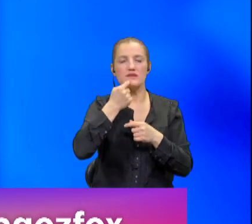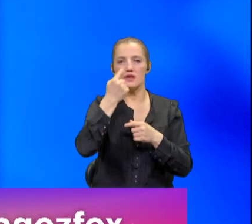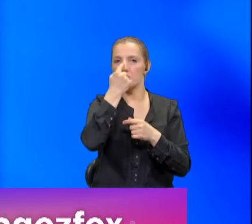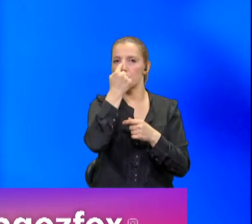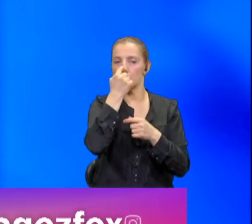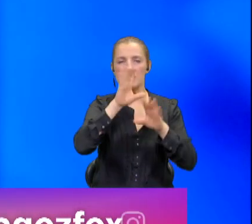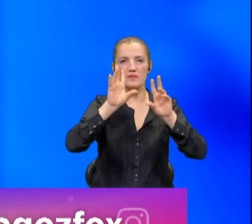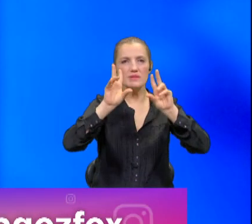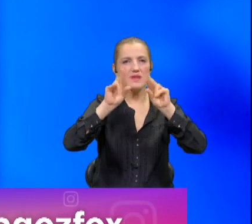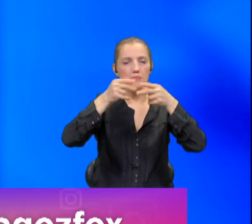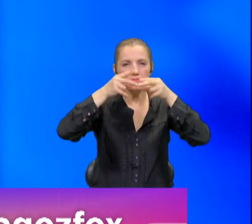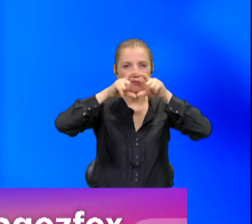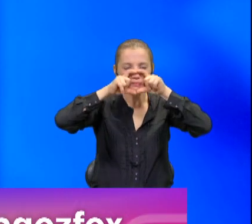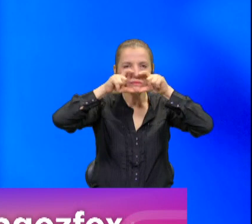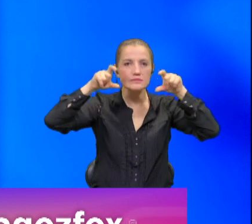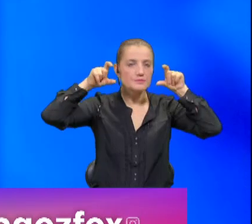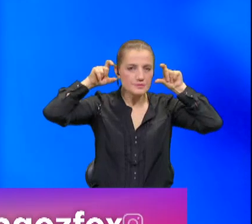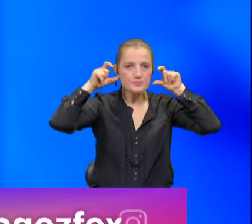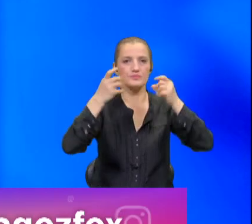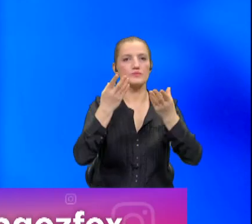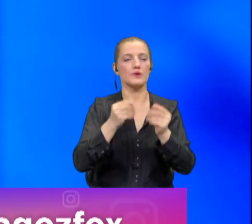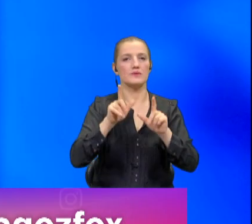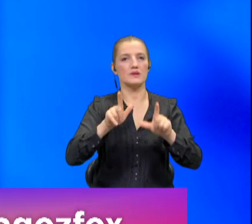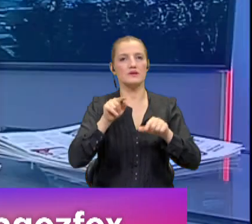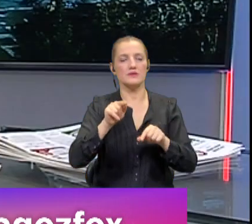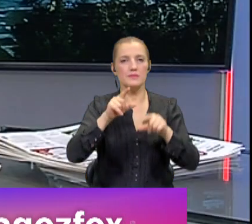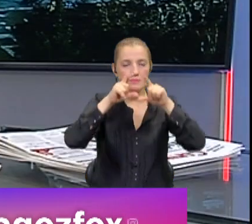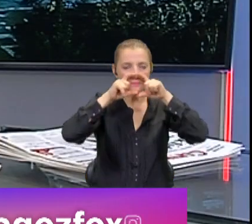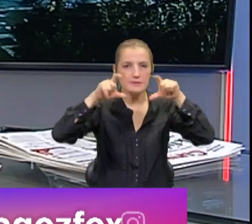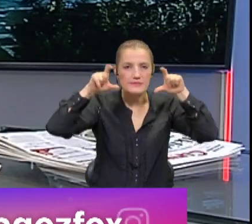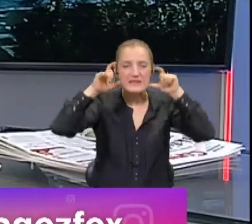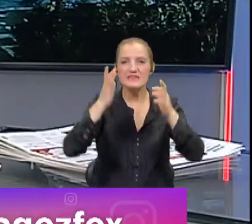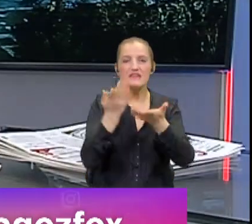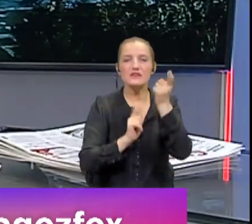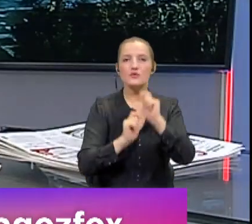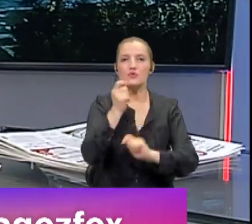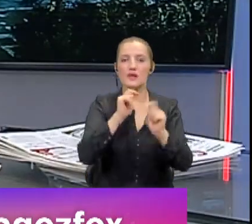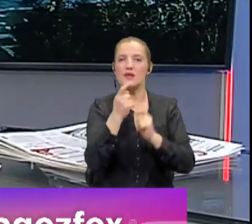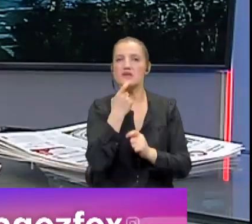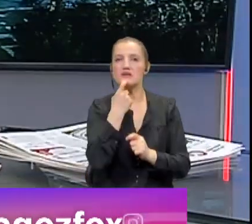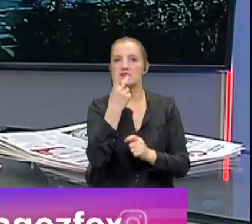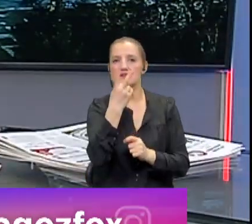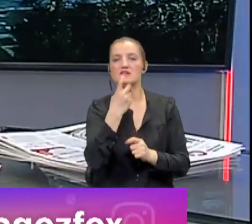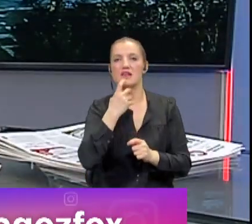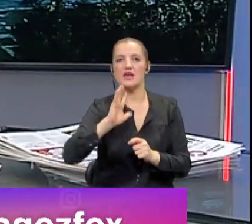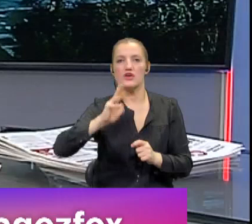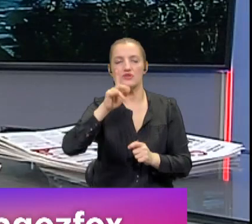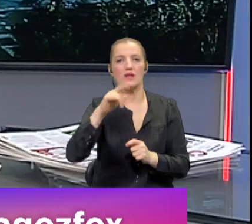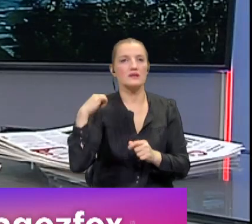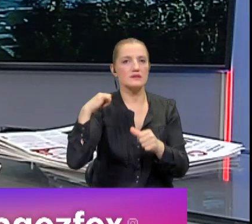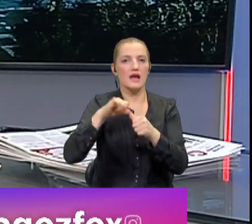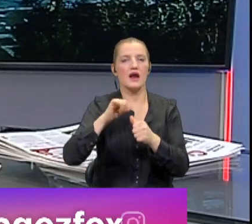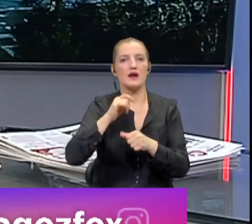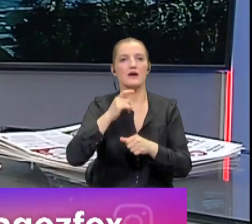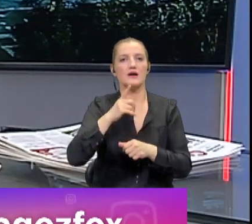tamamen kapatacak şekilde kullanılmalıdır maskenin nasıl takılacağını seneler geçmiş tekrar Fahrettin